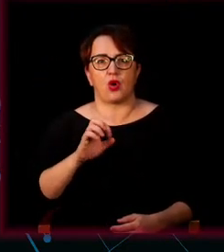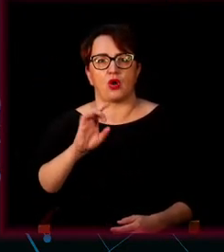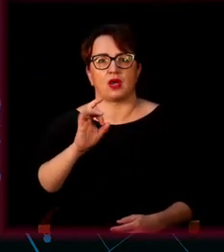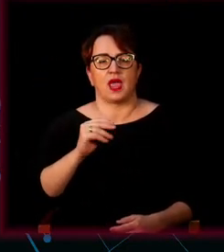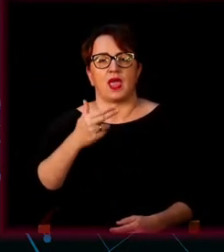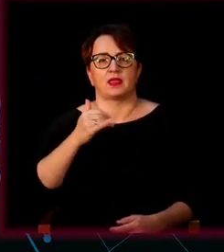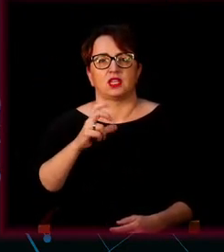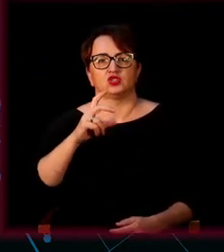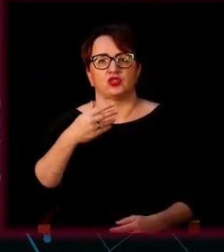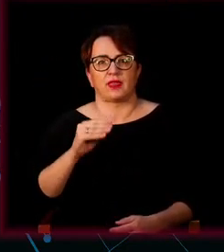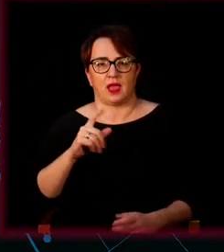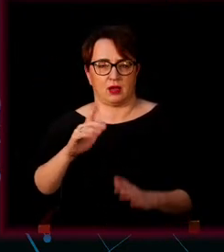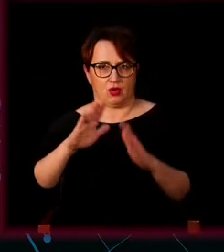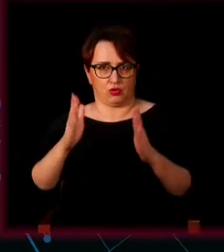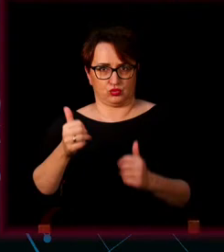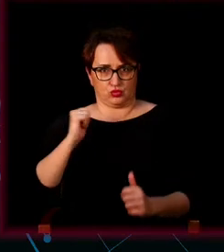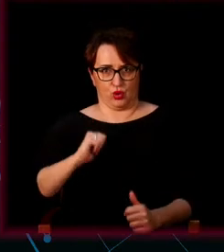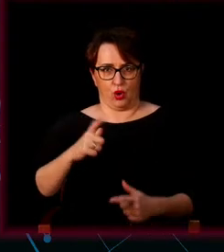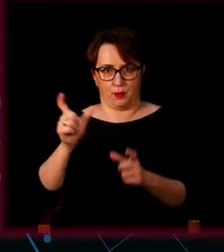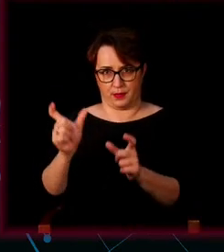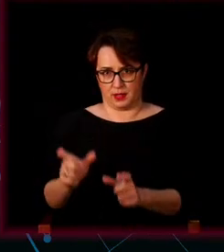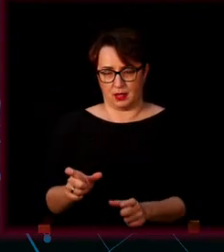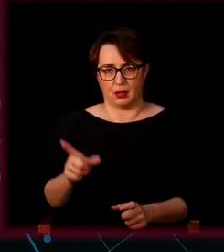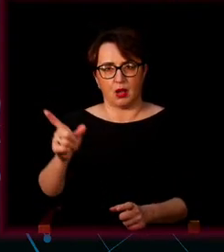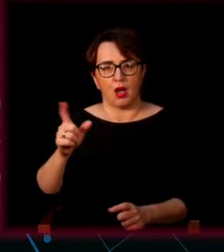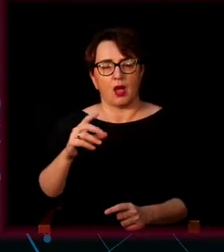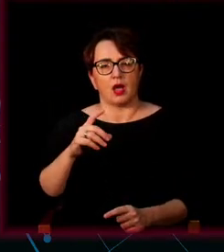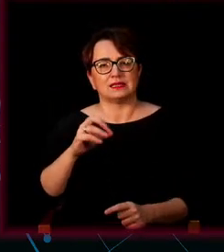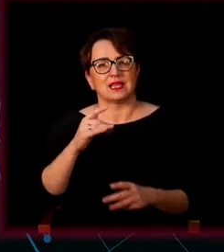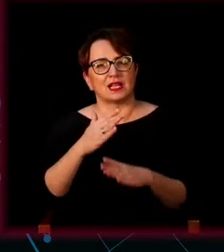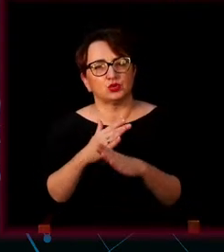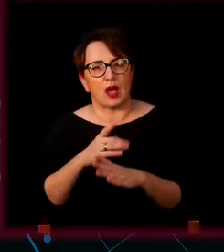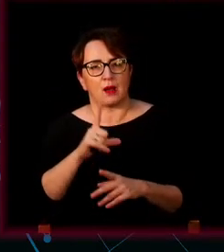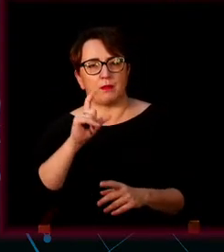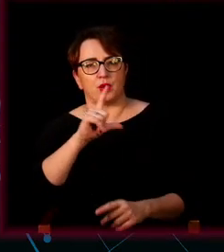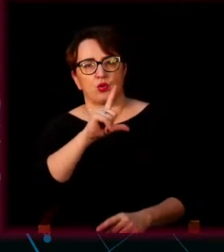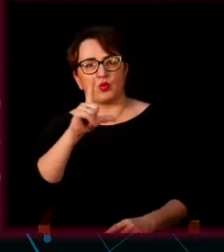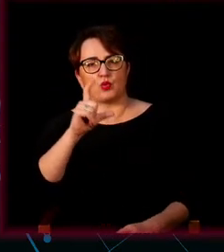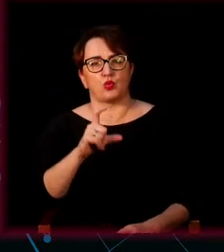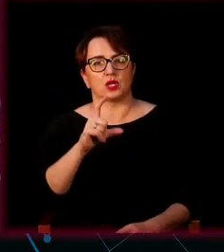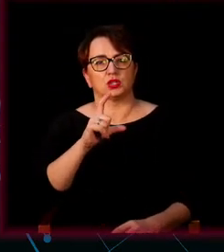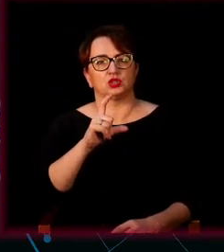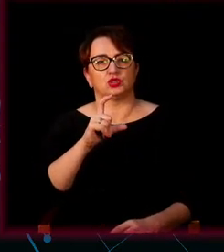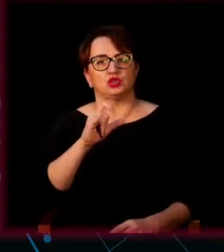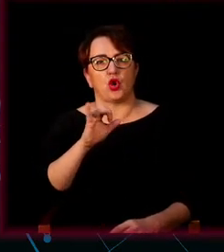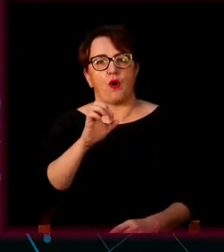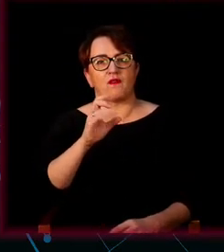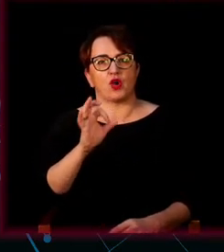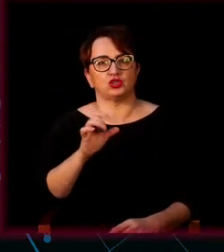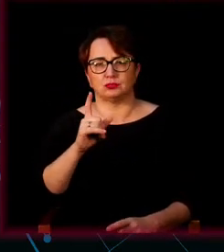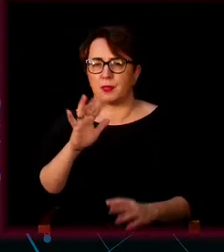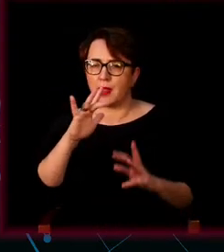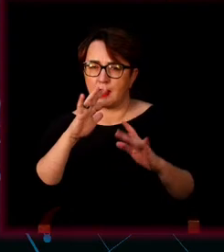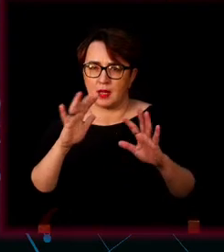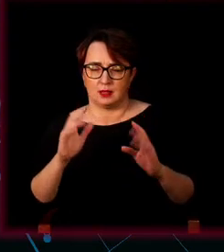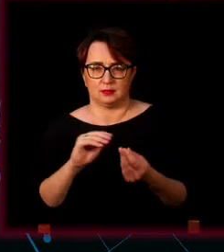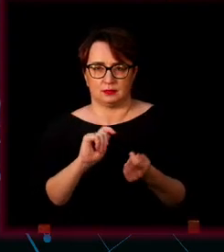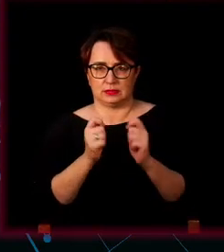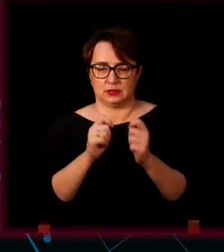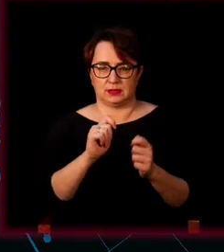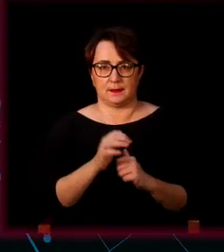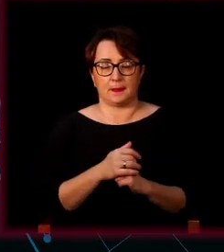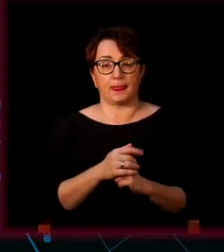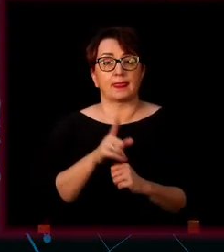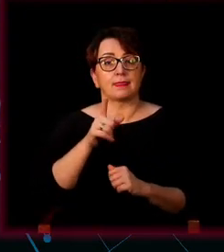takiej migotliwej płciowości i seksualności. Zarazem jednak, chociaż na poziomie intelektualnym narrator zdaje się